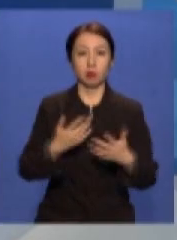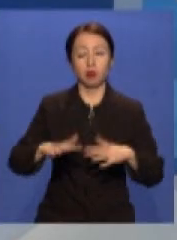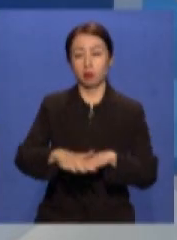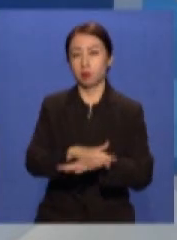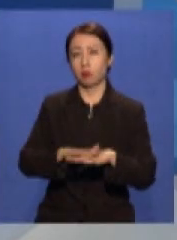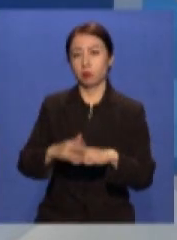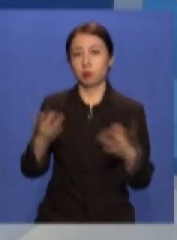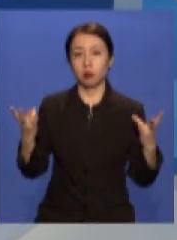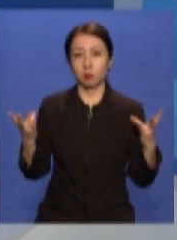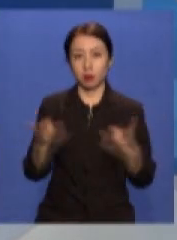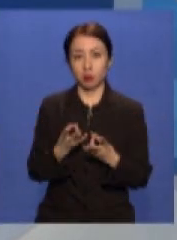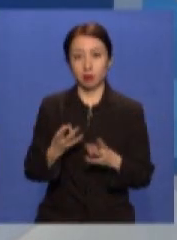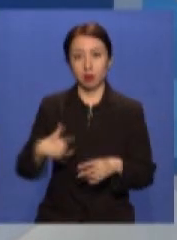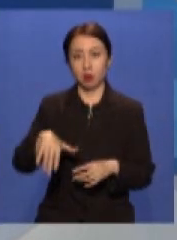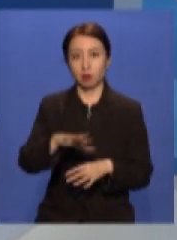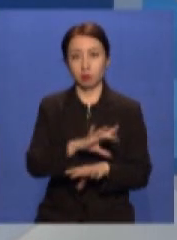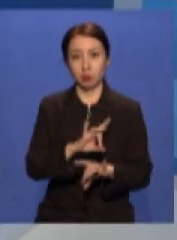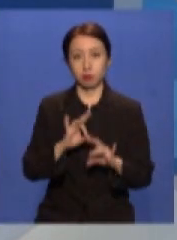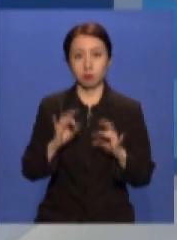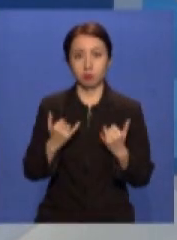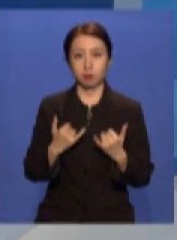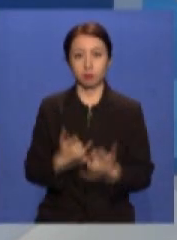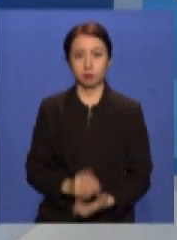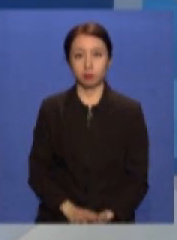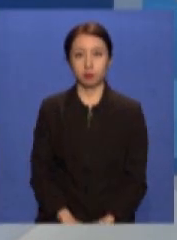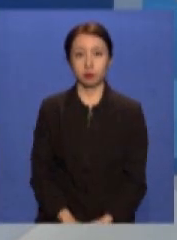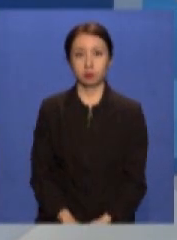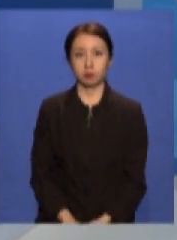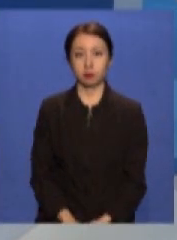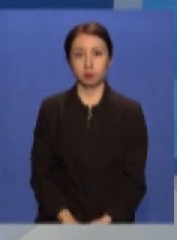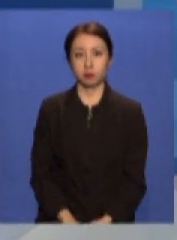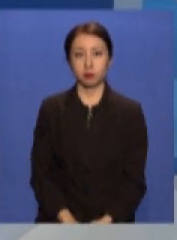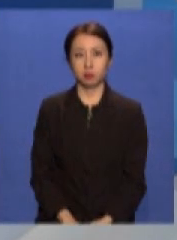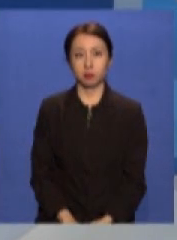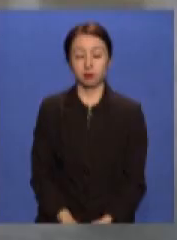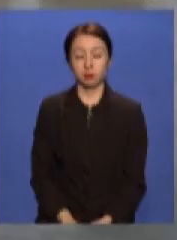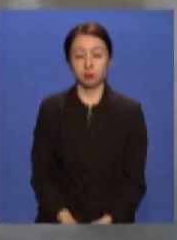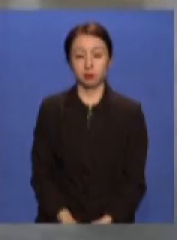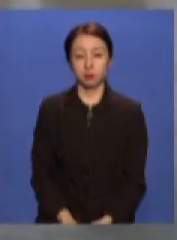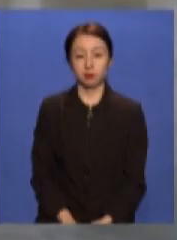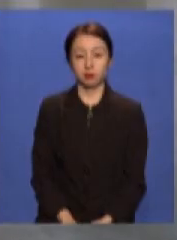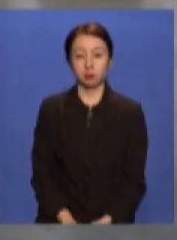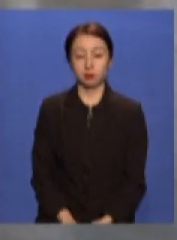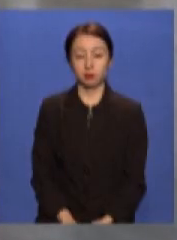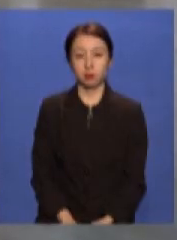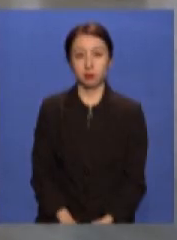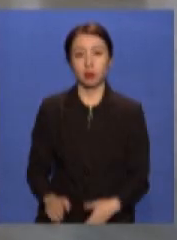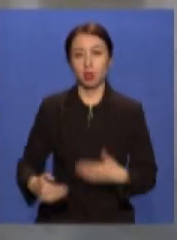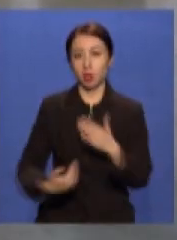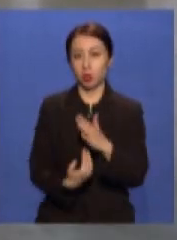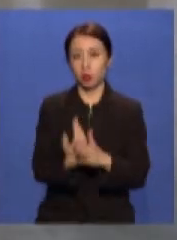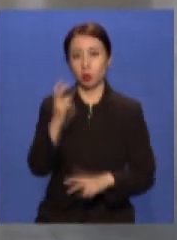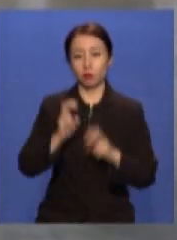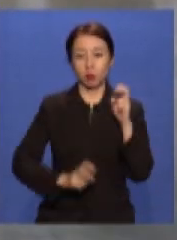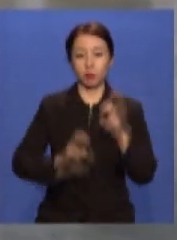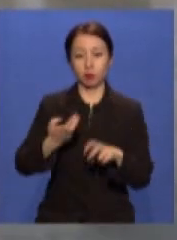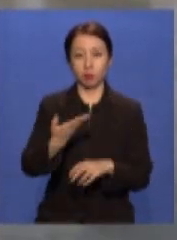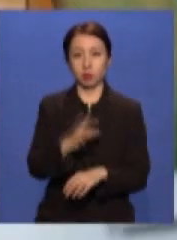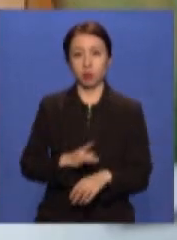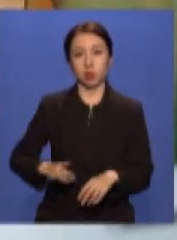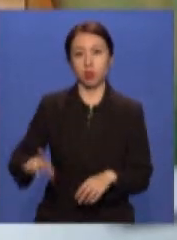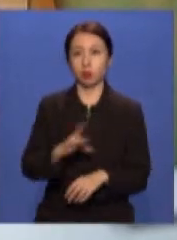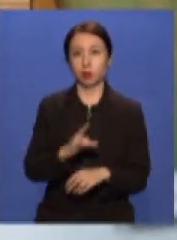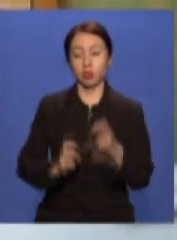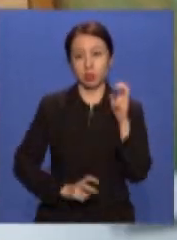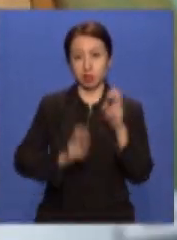производству товаров народного потребления. Обо всем подробнее Аделия Кушекова. Новое предприятие нашего региона